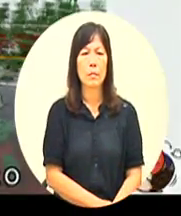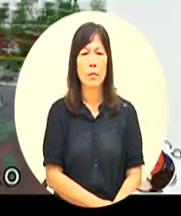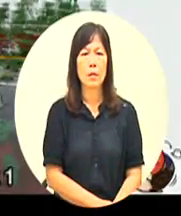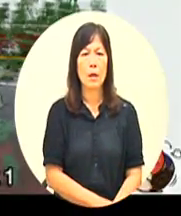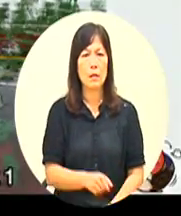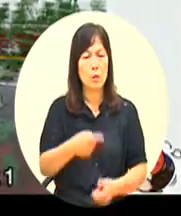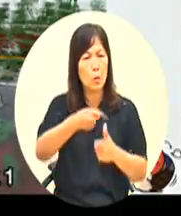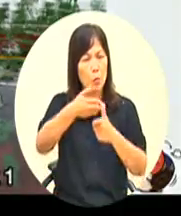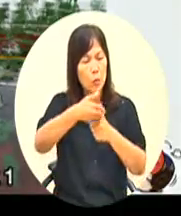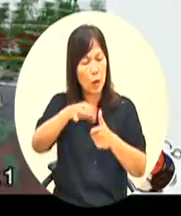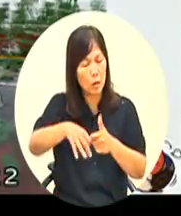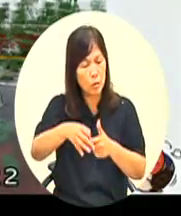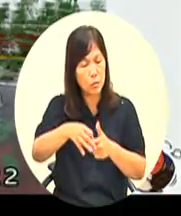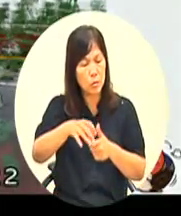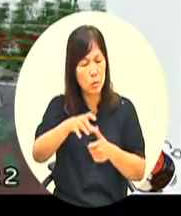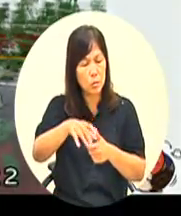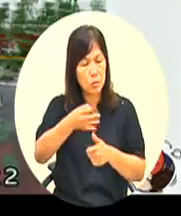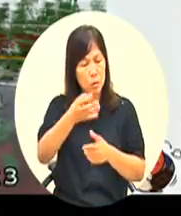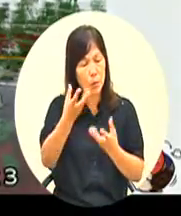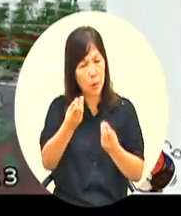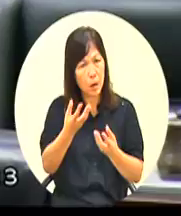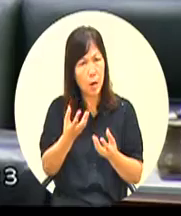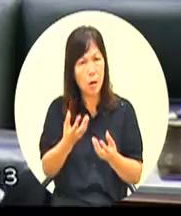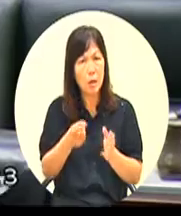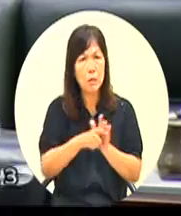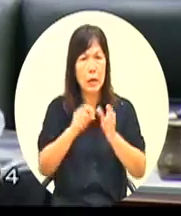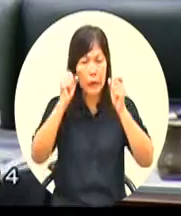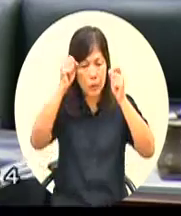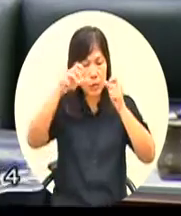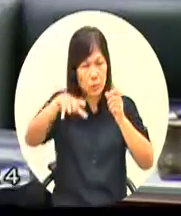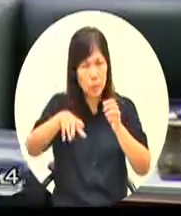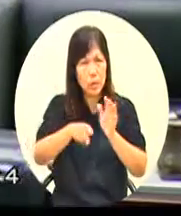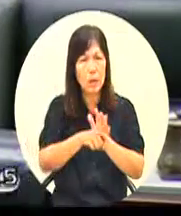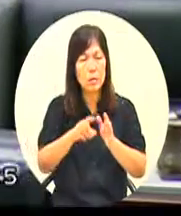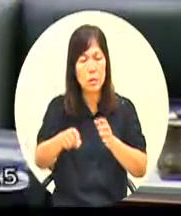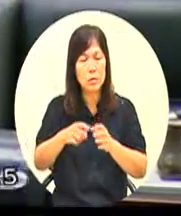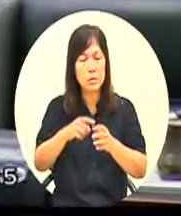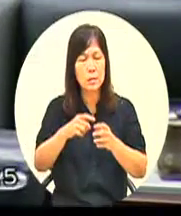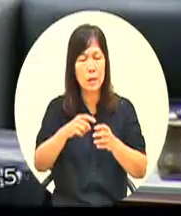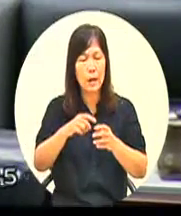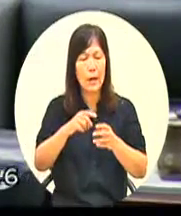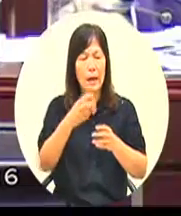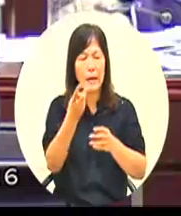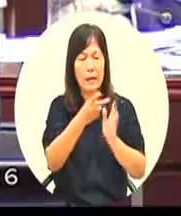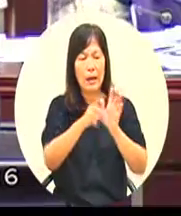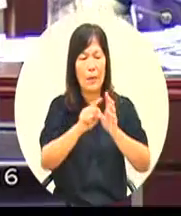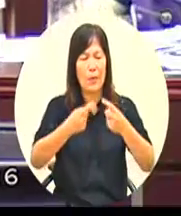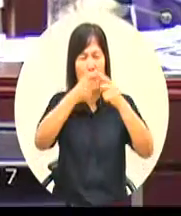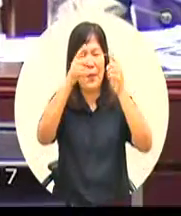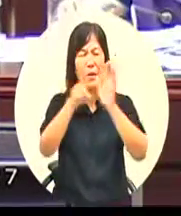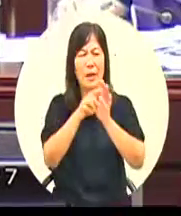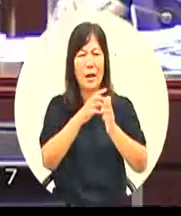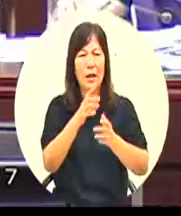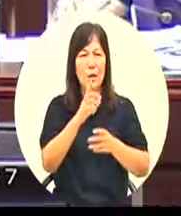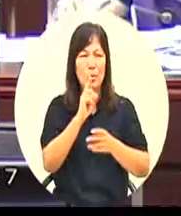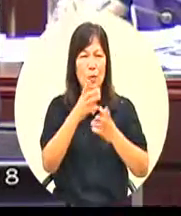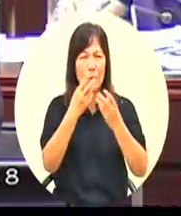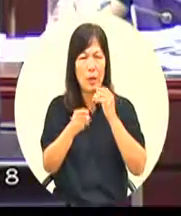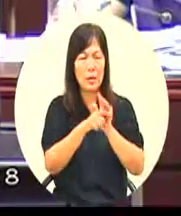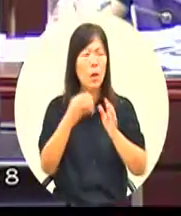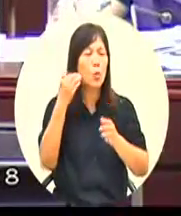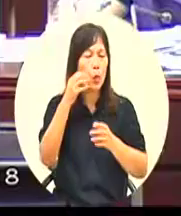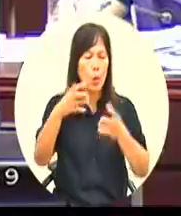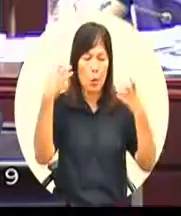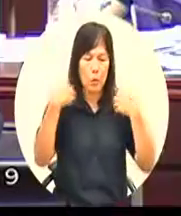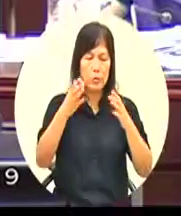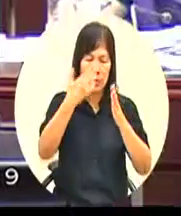局可以说没有钱吗？像我们这个运动场，好， 议员，这种情形哦，学校负责任的学校，他就会提出申